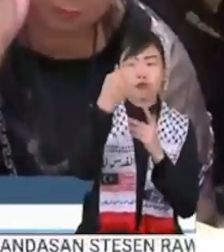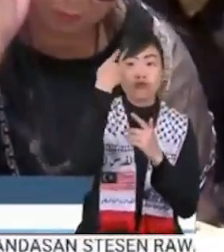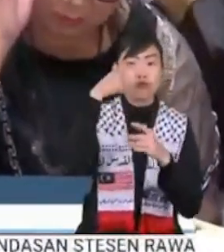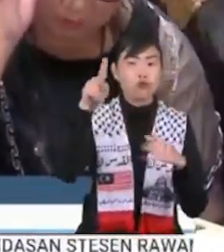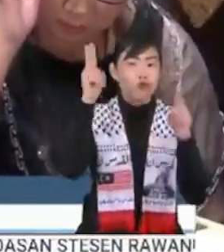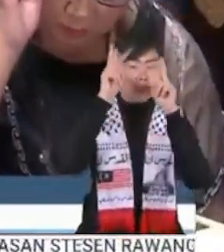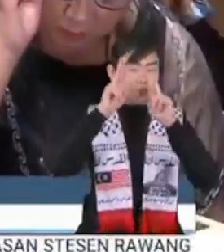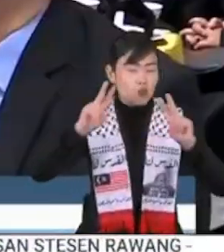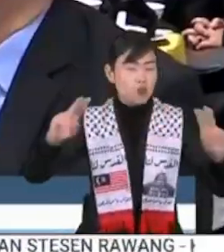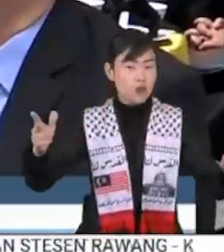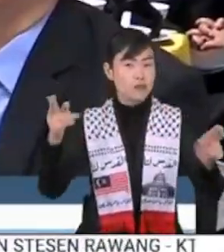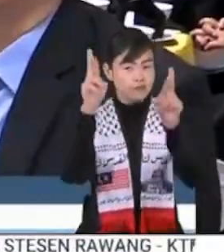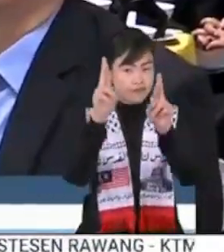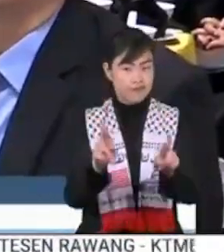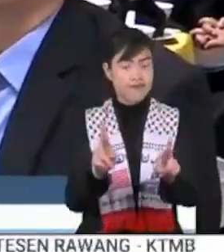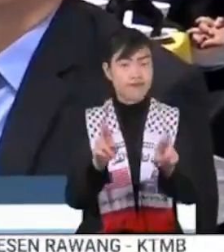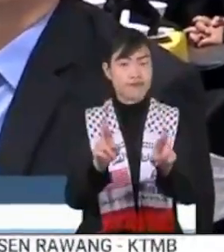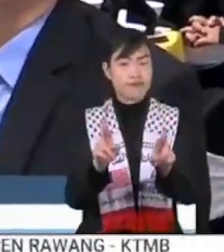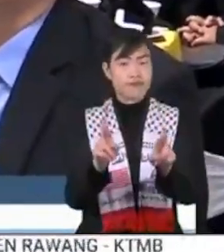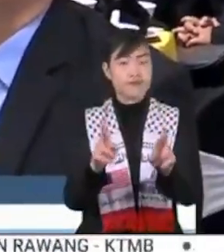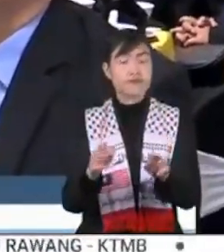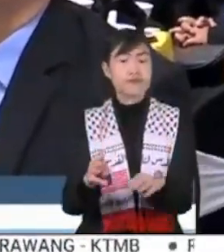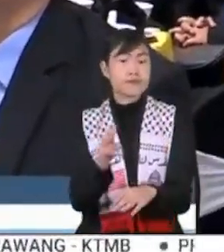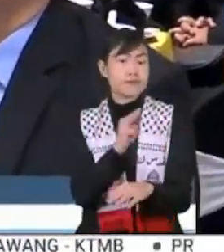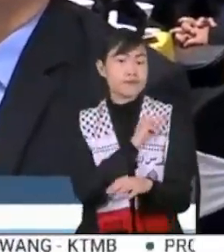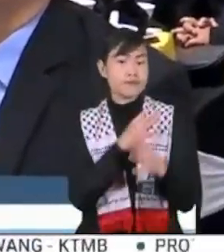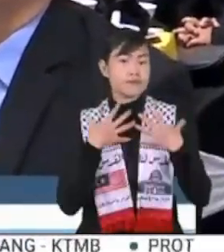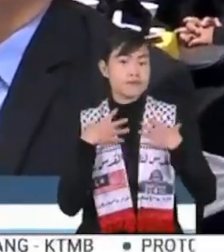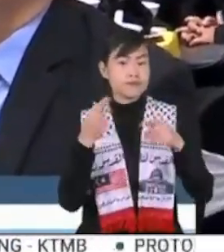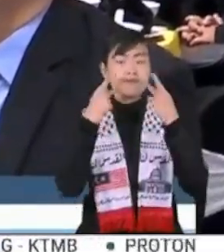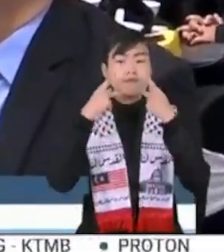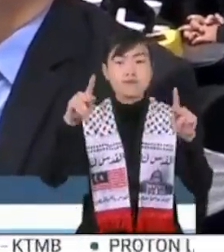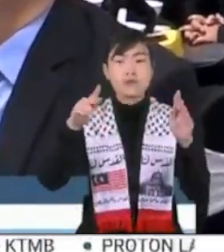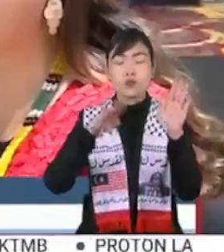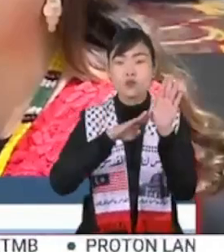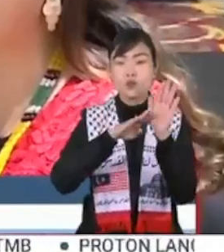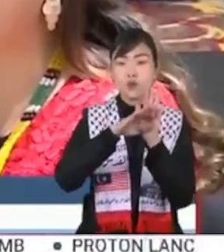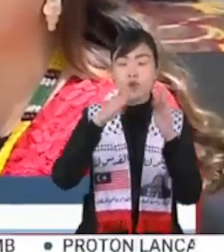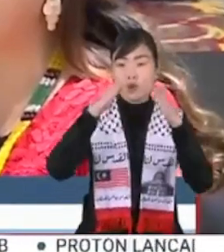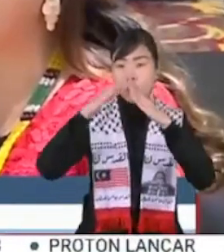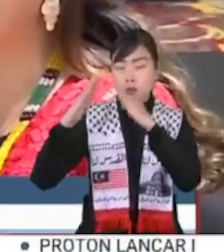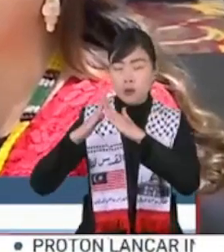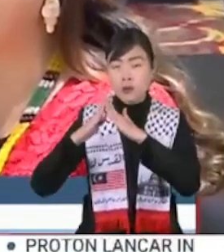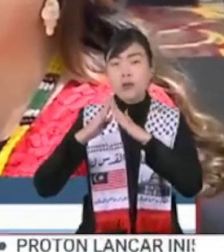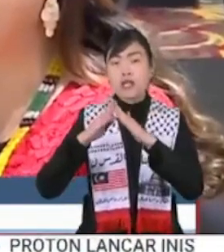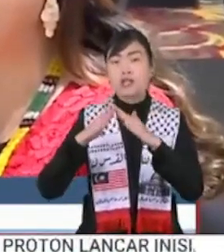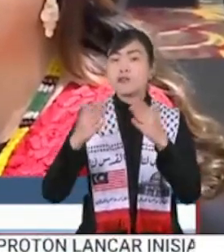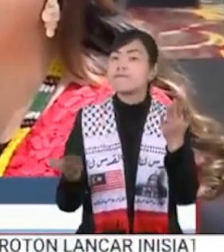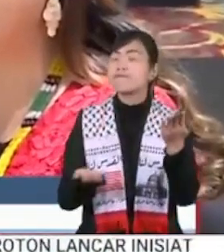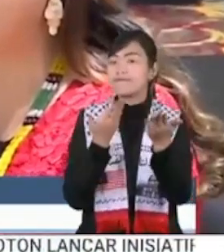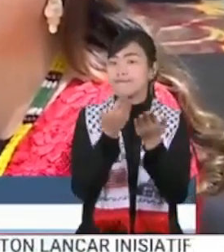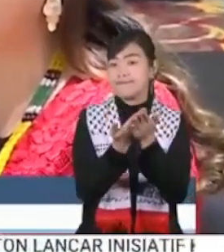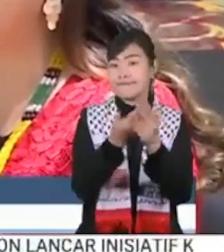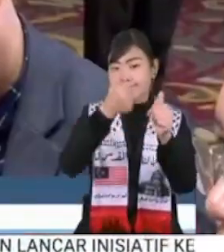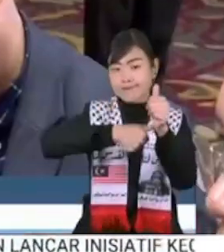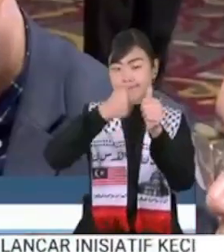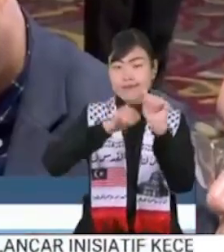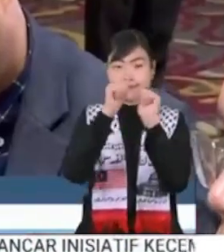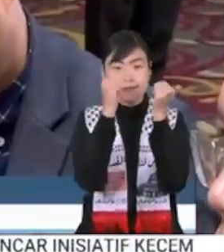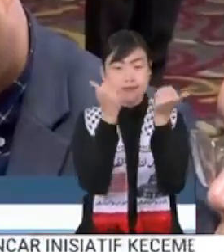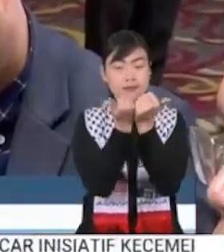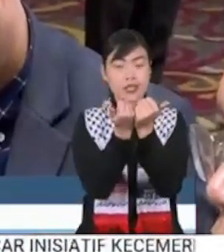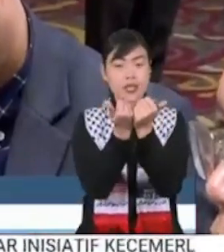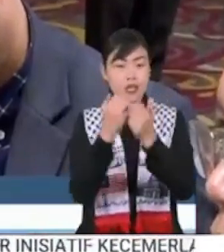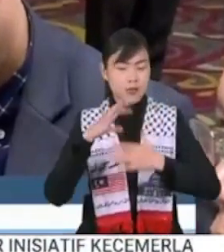kesejahteraan rakyat beliau yang juga menteri Kementerian kesihatan awam Perumahan dan kerajaan tempatan turut menyarankan setiap agensi